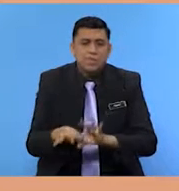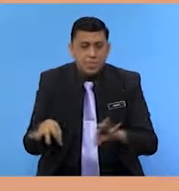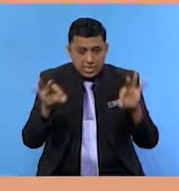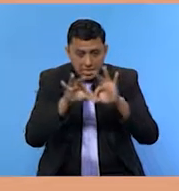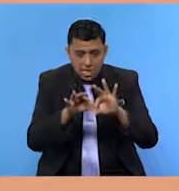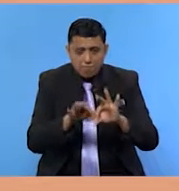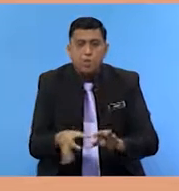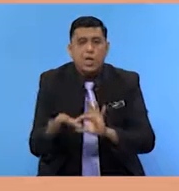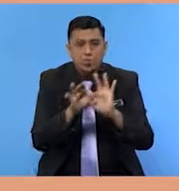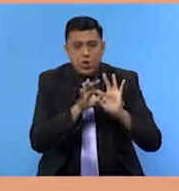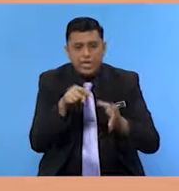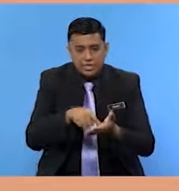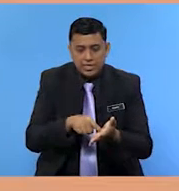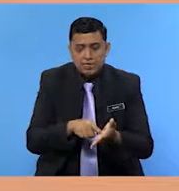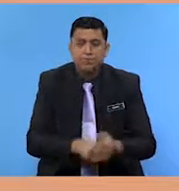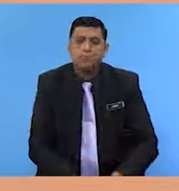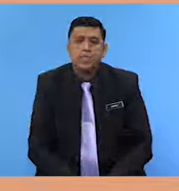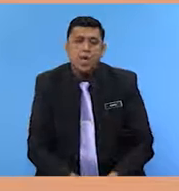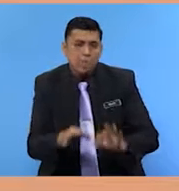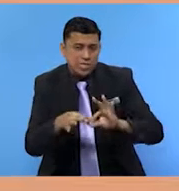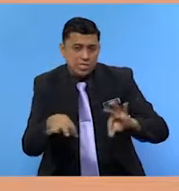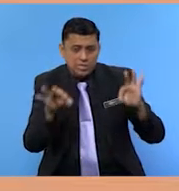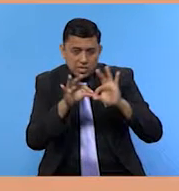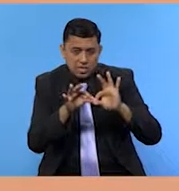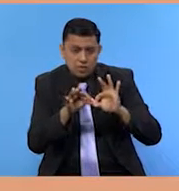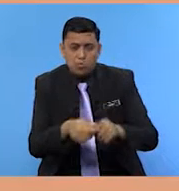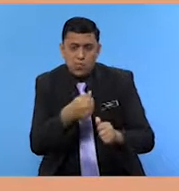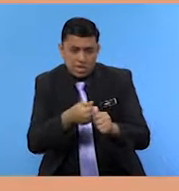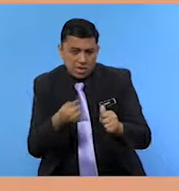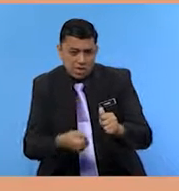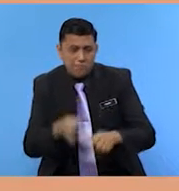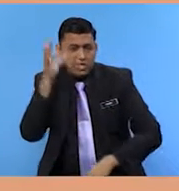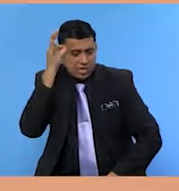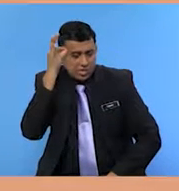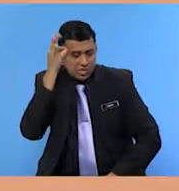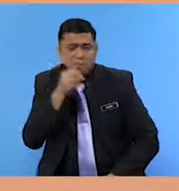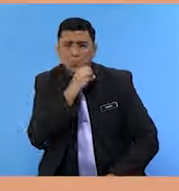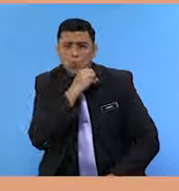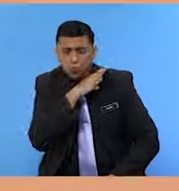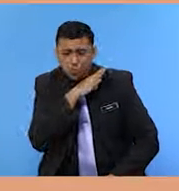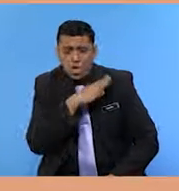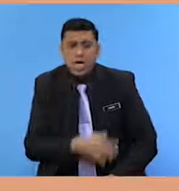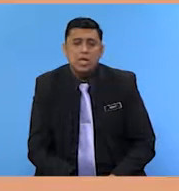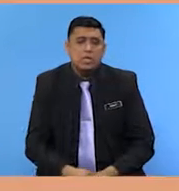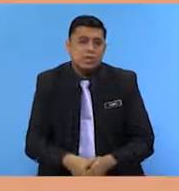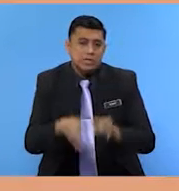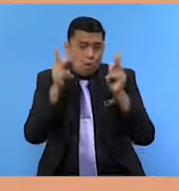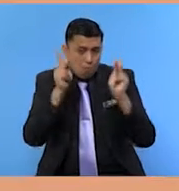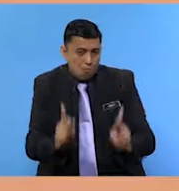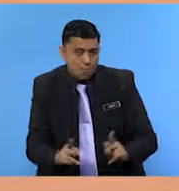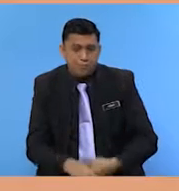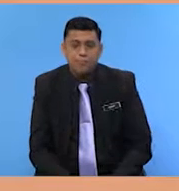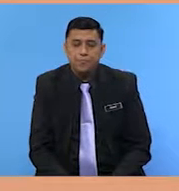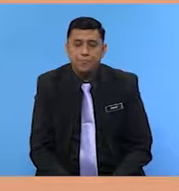perpaduan ini. Okey, keadaan ini penting bagi mengelakkan fikiran anak-anak dicemari oleh isu perkauman. Okey, ibu